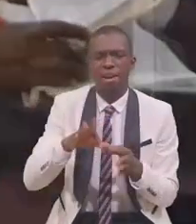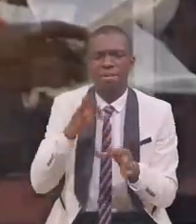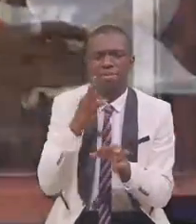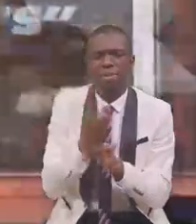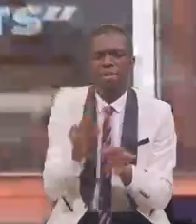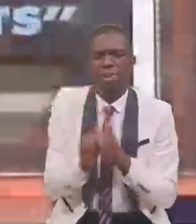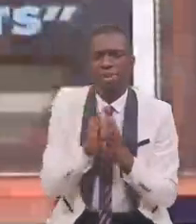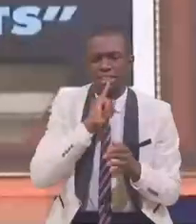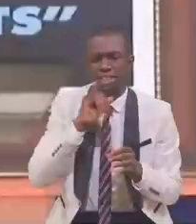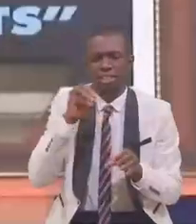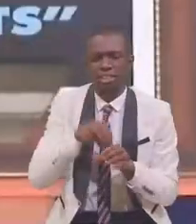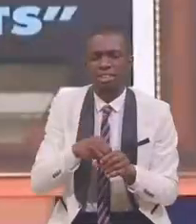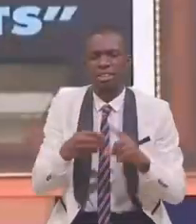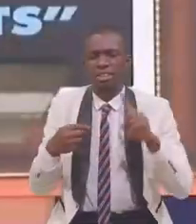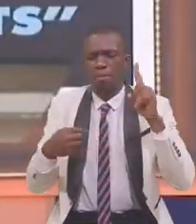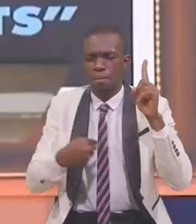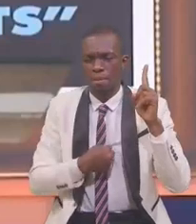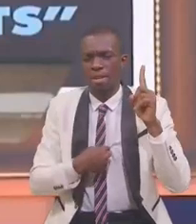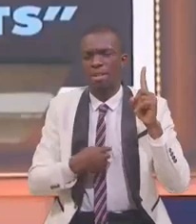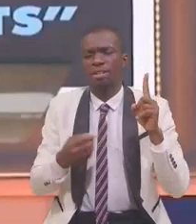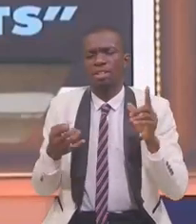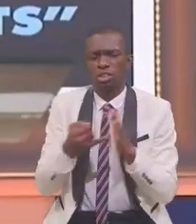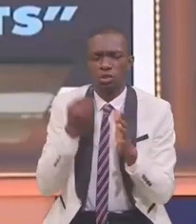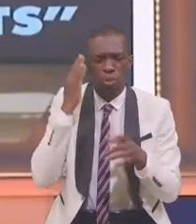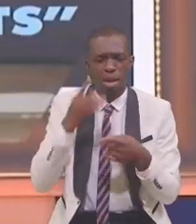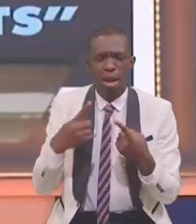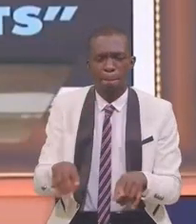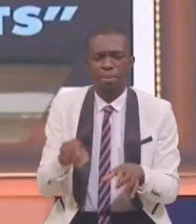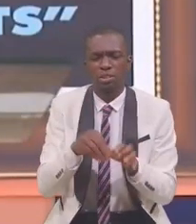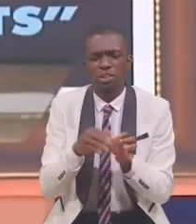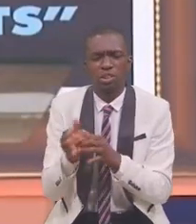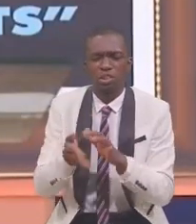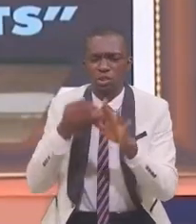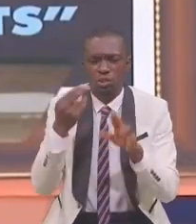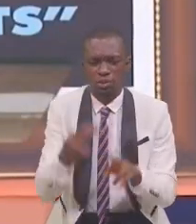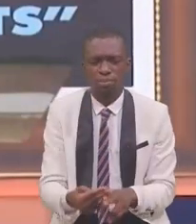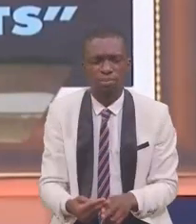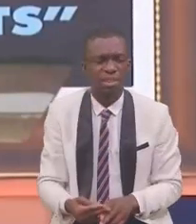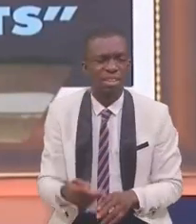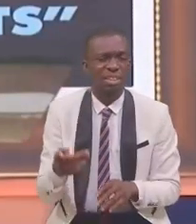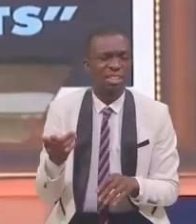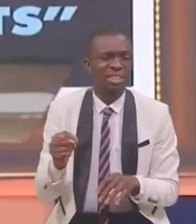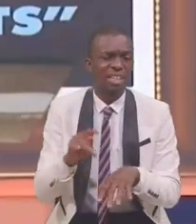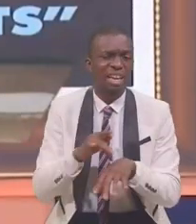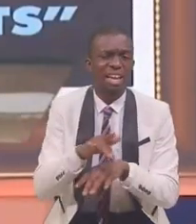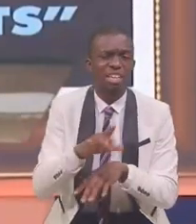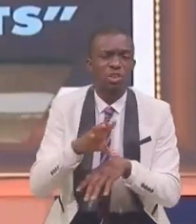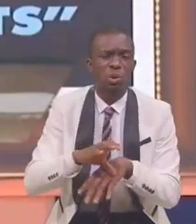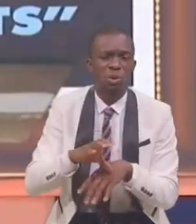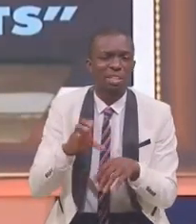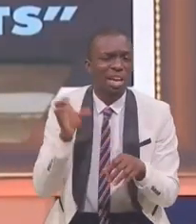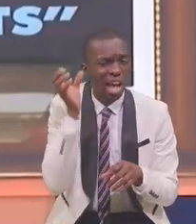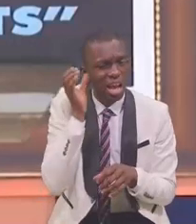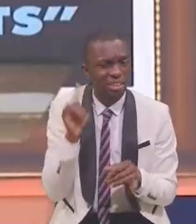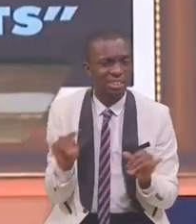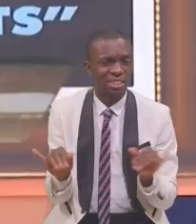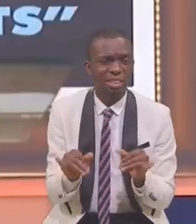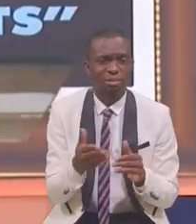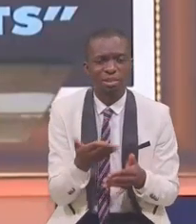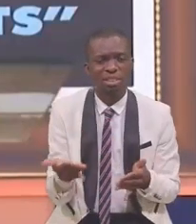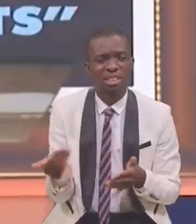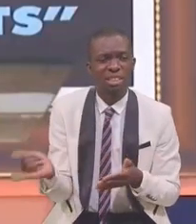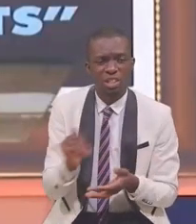Cela va se passer au nom de Jésus. Ouais, l'église primitive a la même chose. Ils ont entendu la même chose. Qu'est-ce qu'ils ont fait?